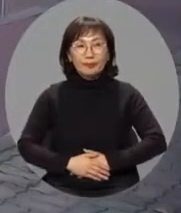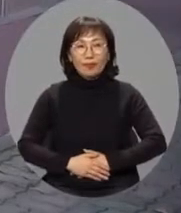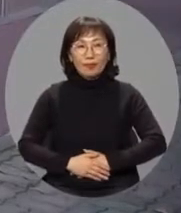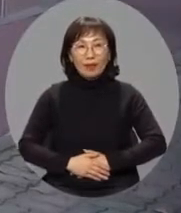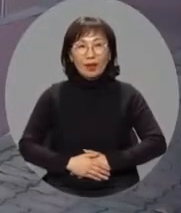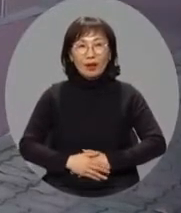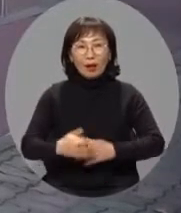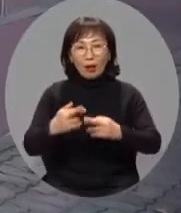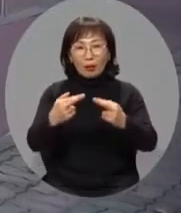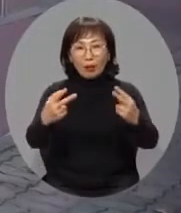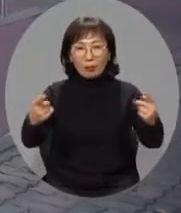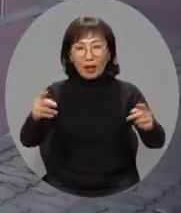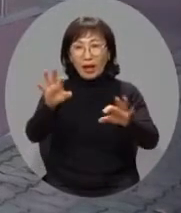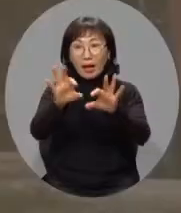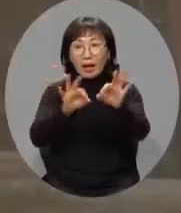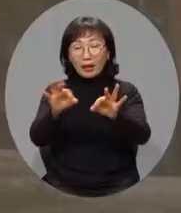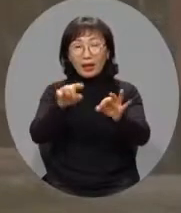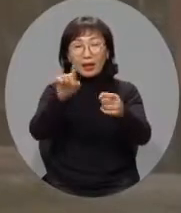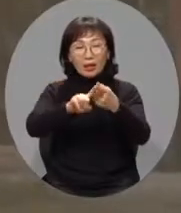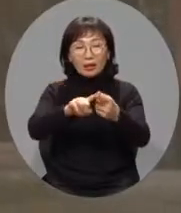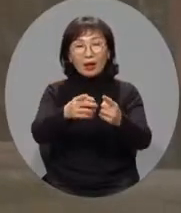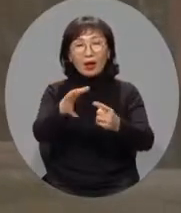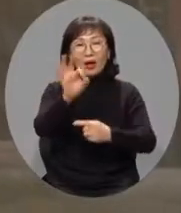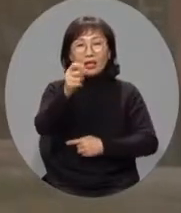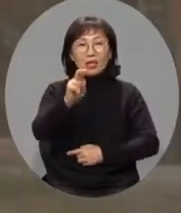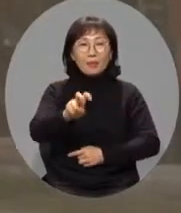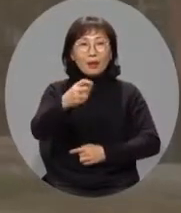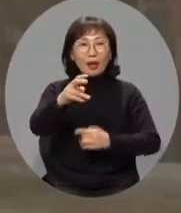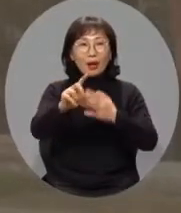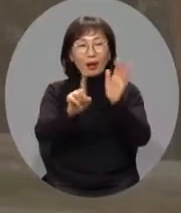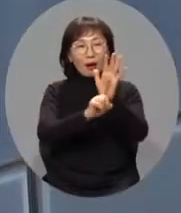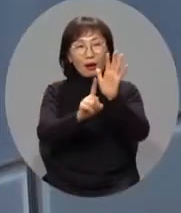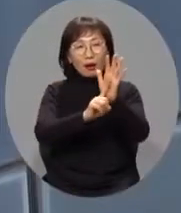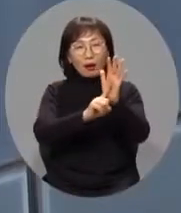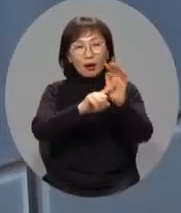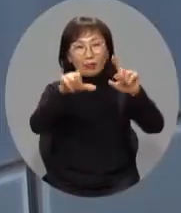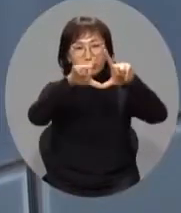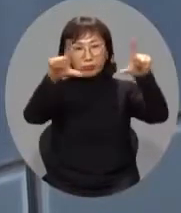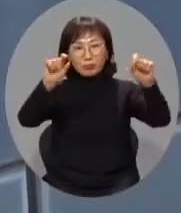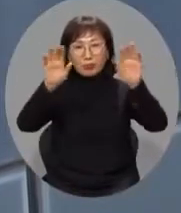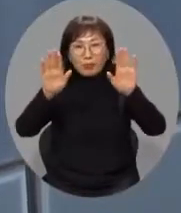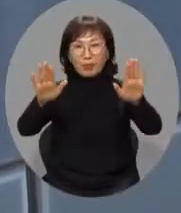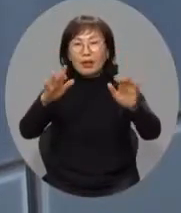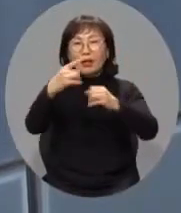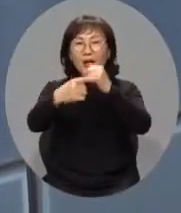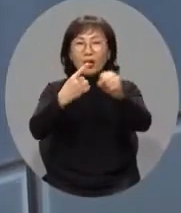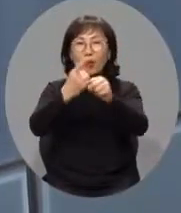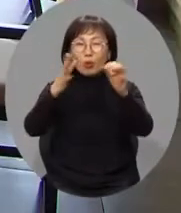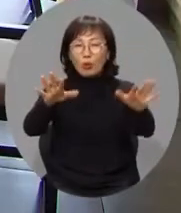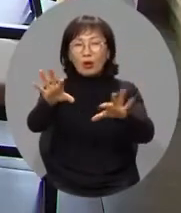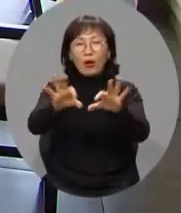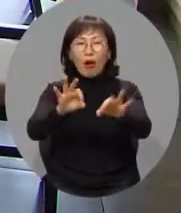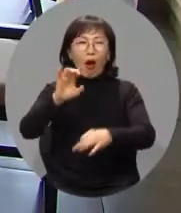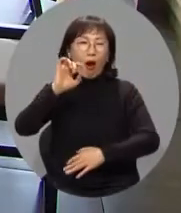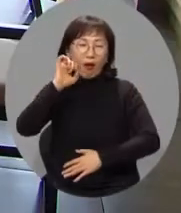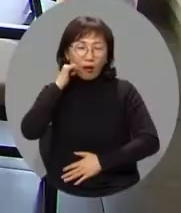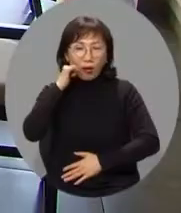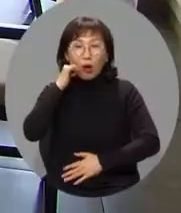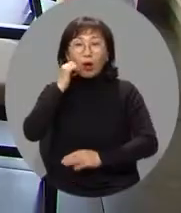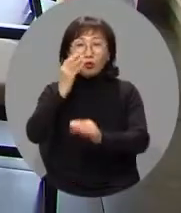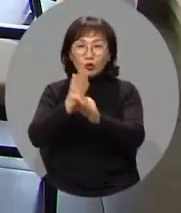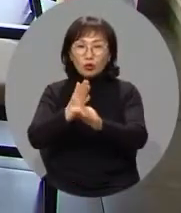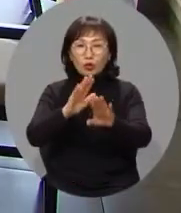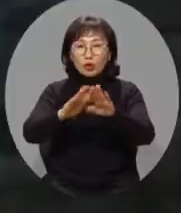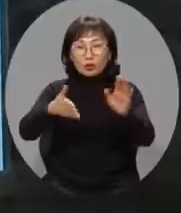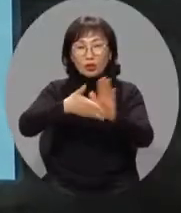텅 빈 매장에 걸린 임대 알림 현수막들. 전염병 사태에 지역 경제가 1년 가까이 얼어붙으면서 전주 시내 어딜